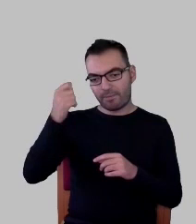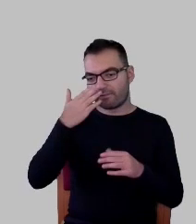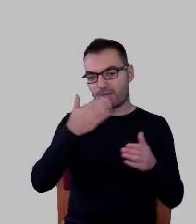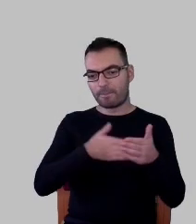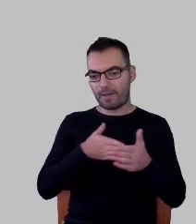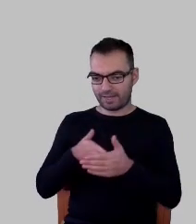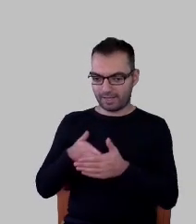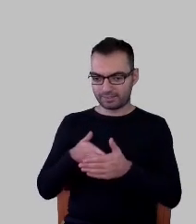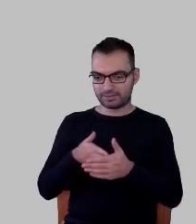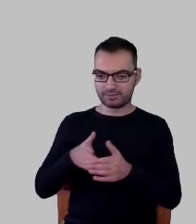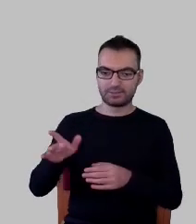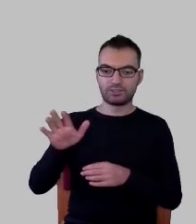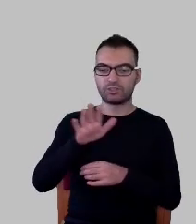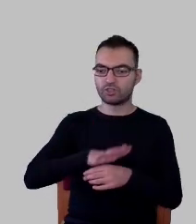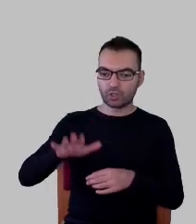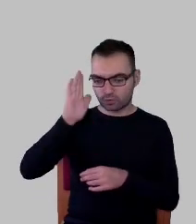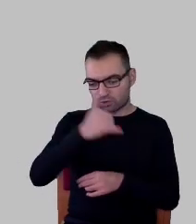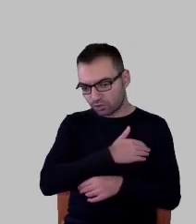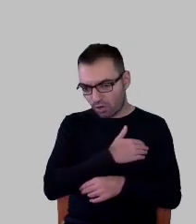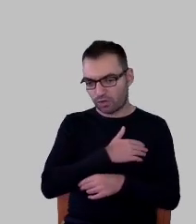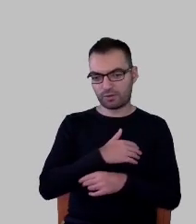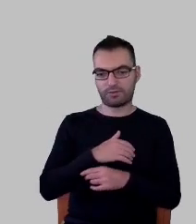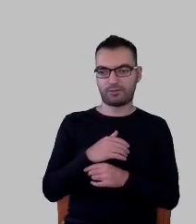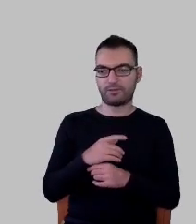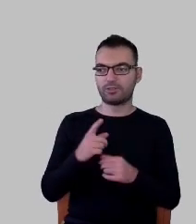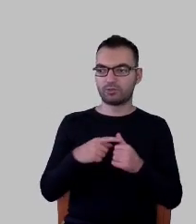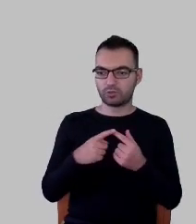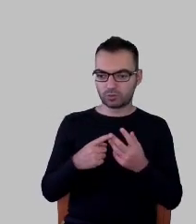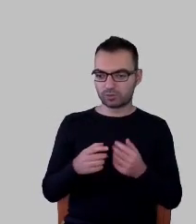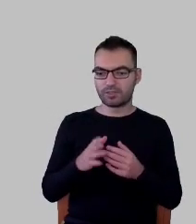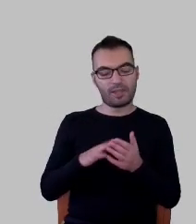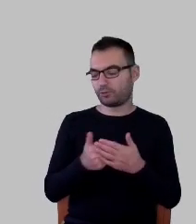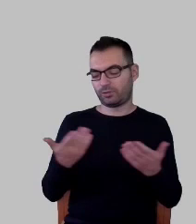jakie może stwarzać środowisko szkolne, środowisko zewnętrzne, te bariery to chociażby